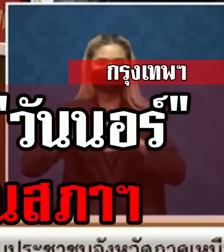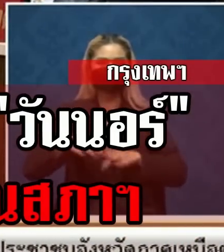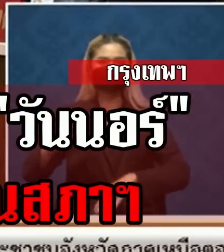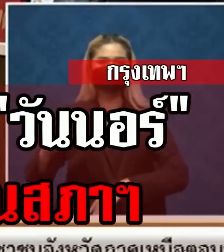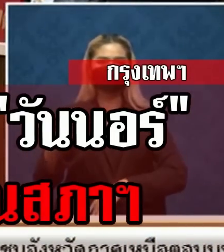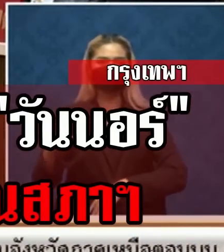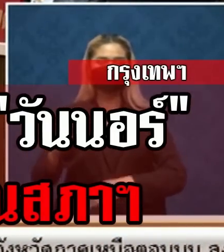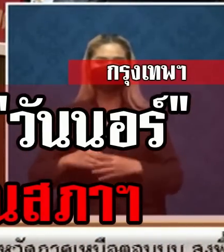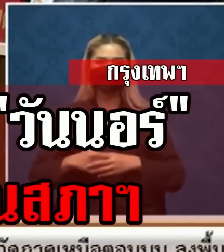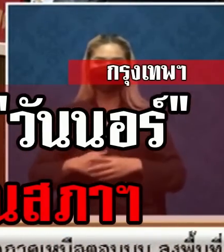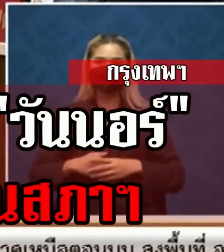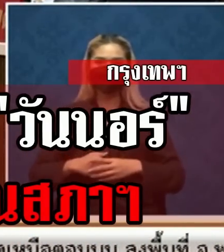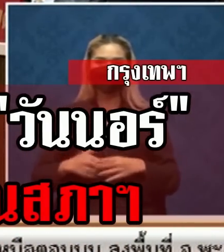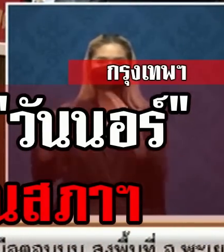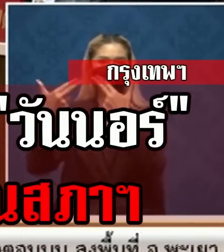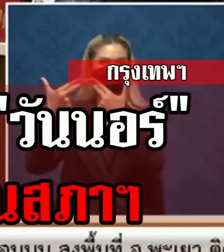ไง